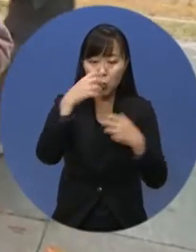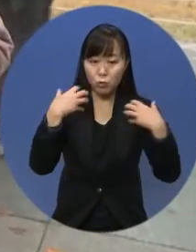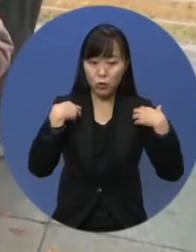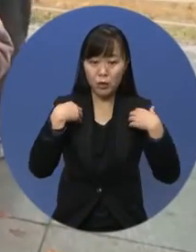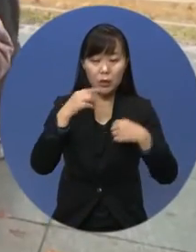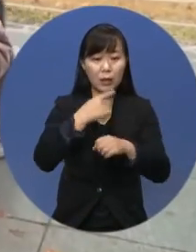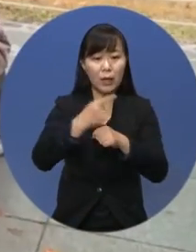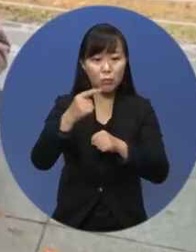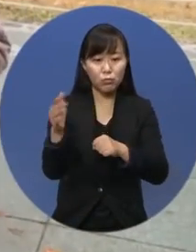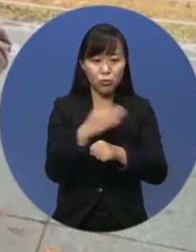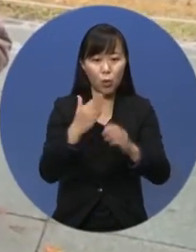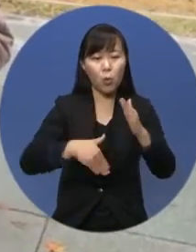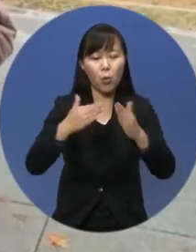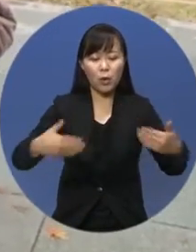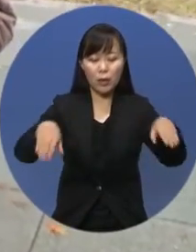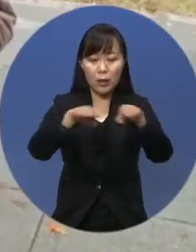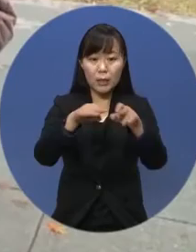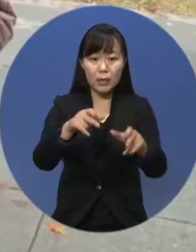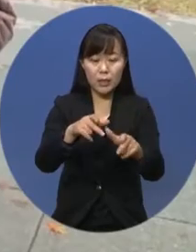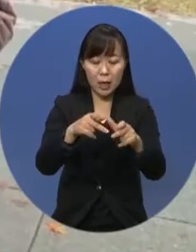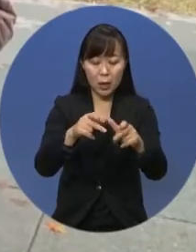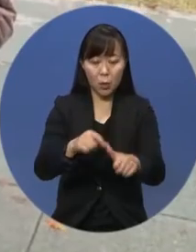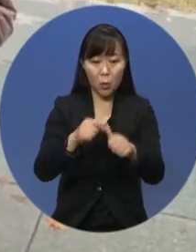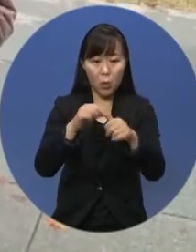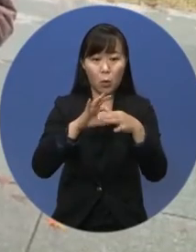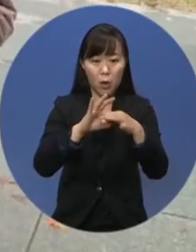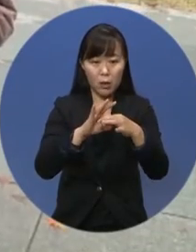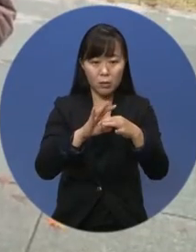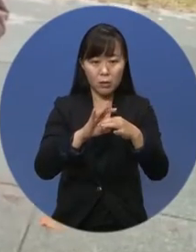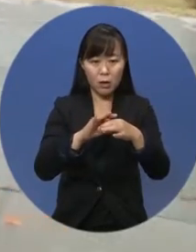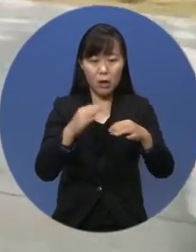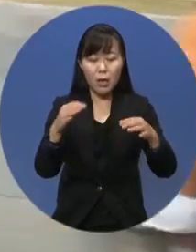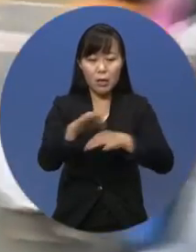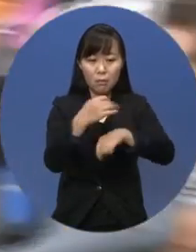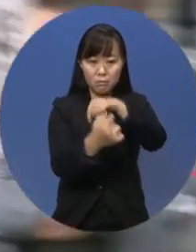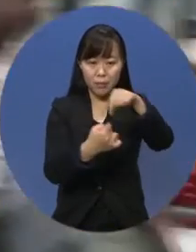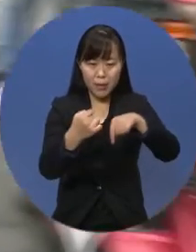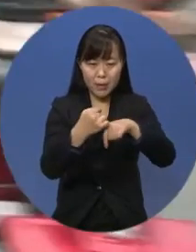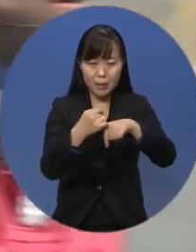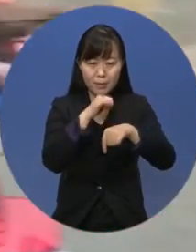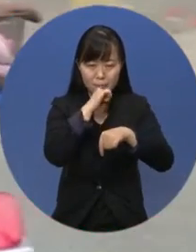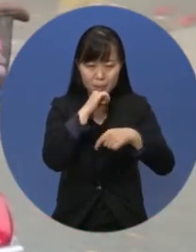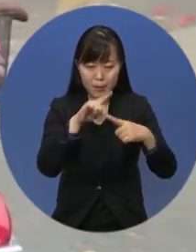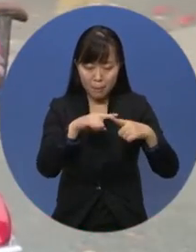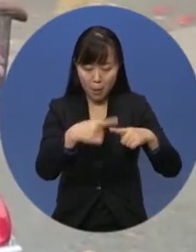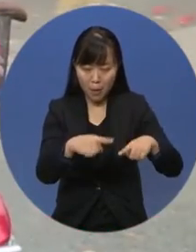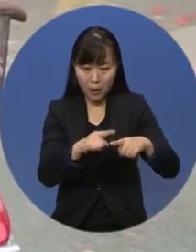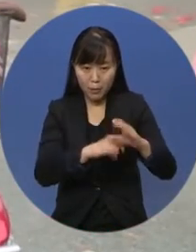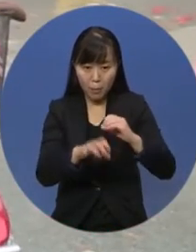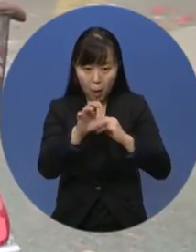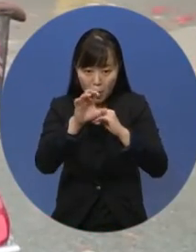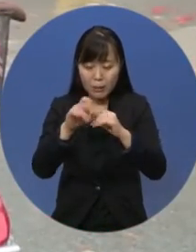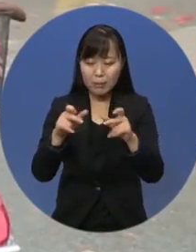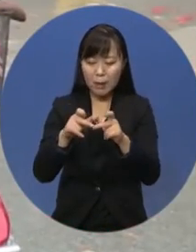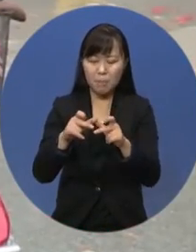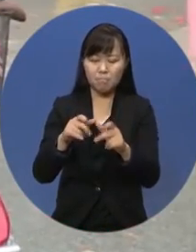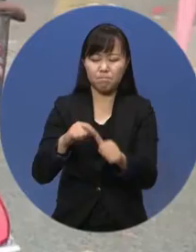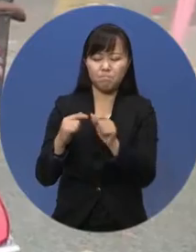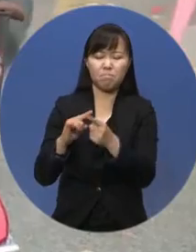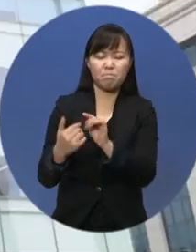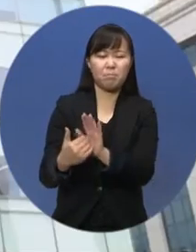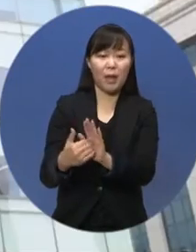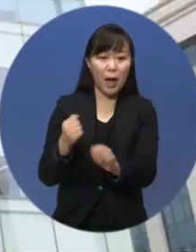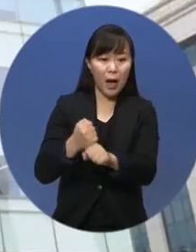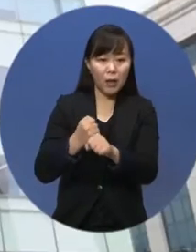내년부터 공공기관의 장애인 고용에 대한 경영실적평가를 강화하고 장애인 고용을 기피하는